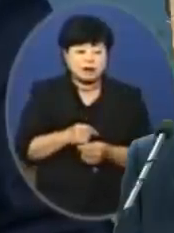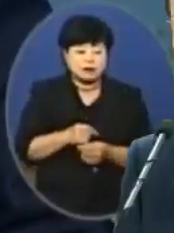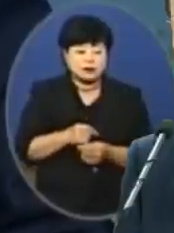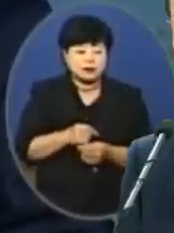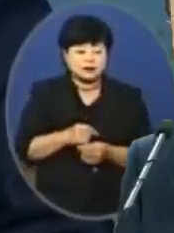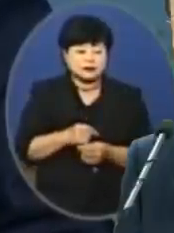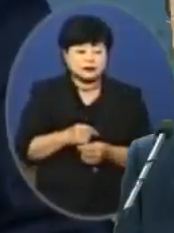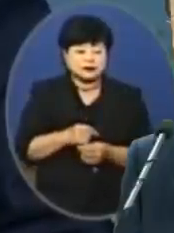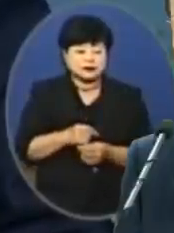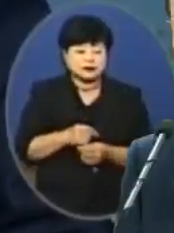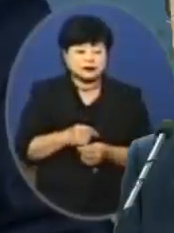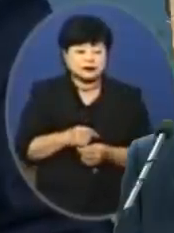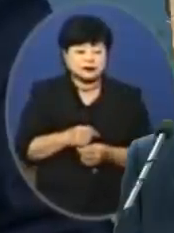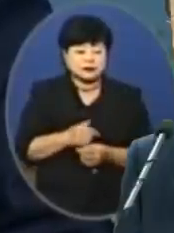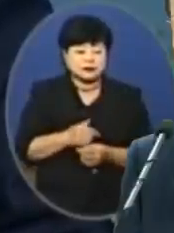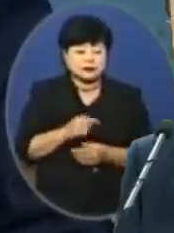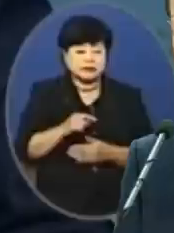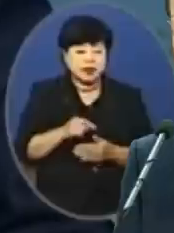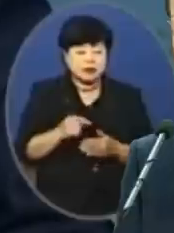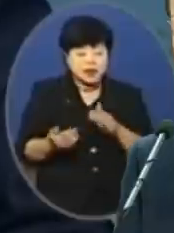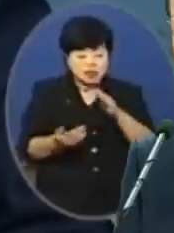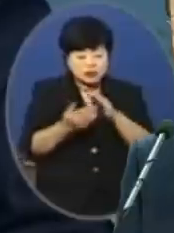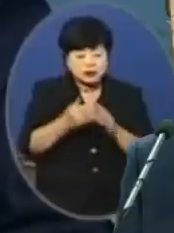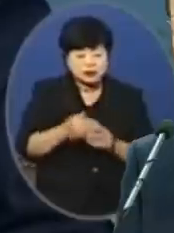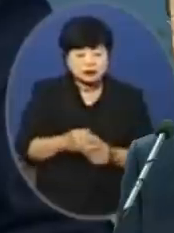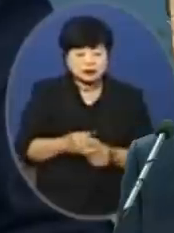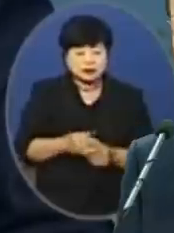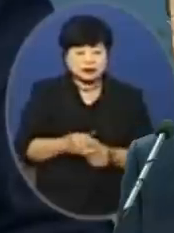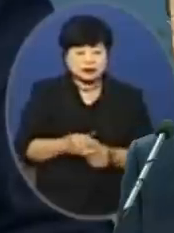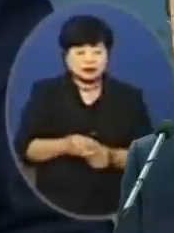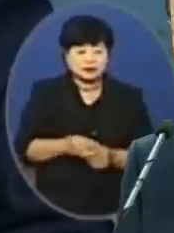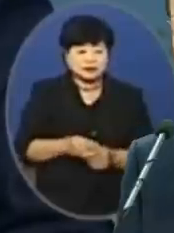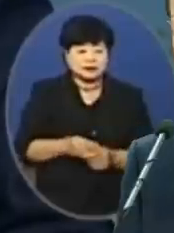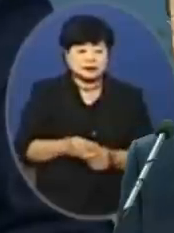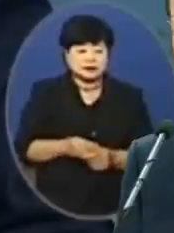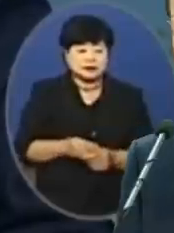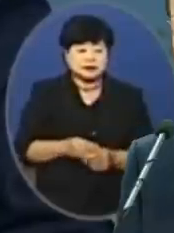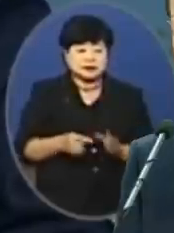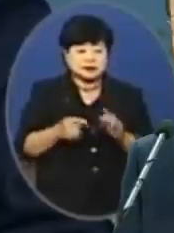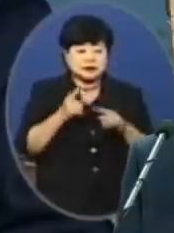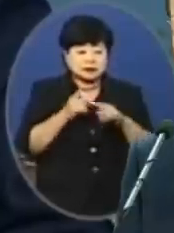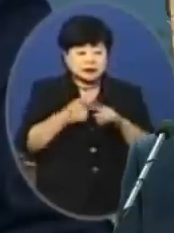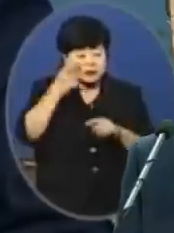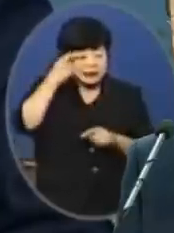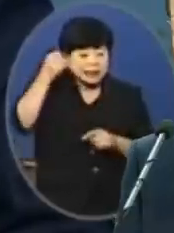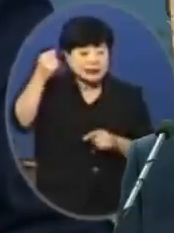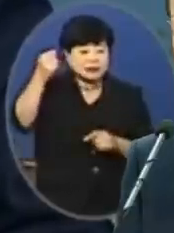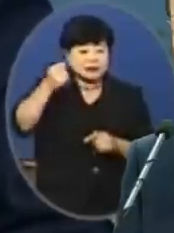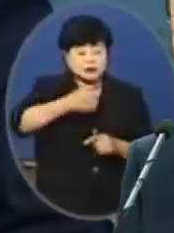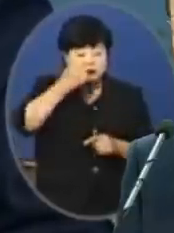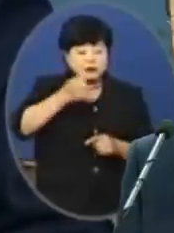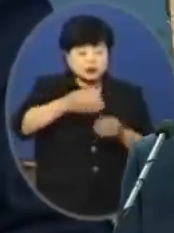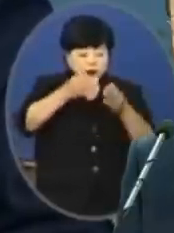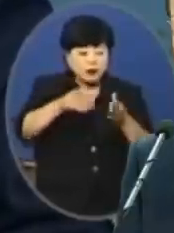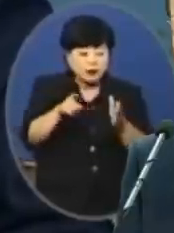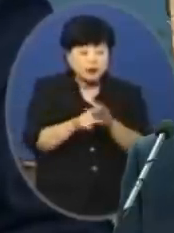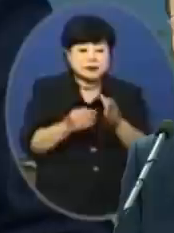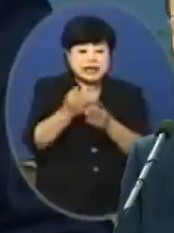것입니다. 그 마음에 이루어진 긍정적인 모습이 생겨나면 그 꿈을 통하여 믿음이